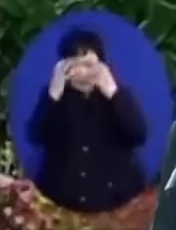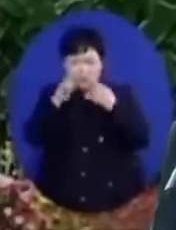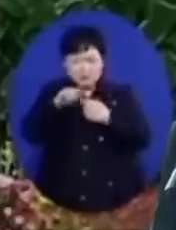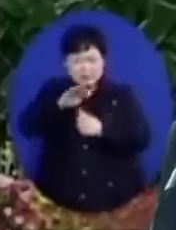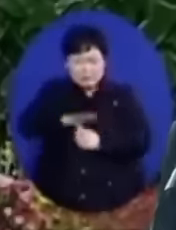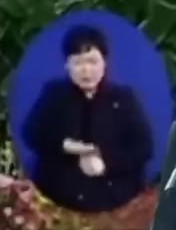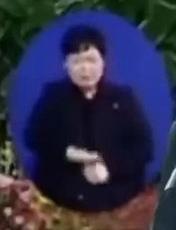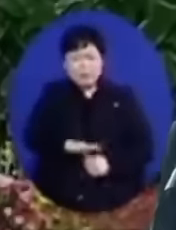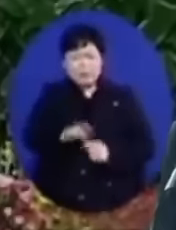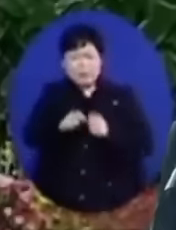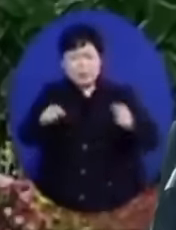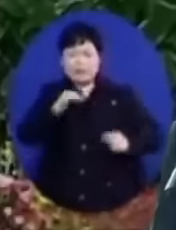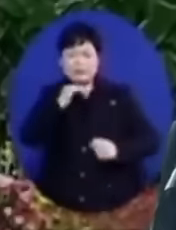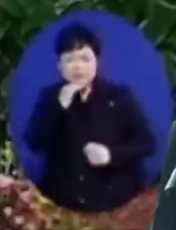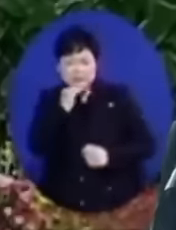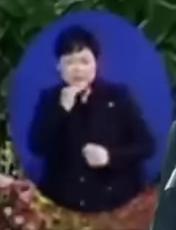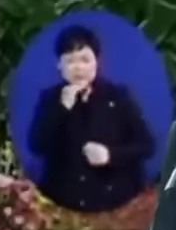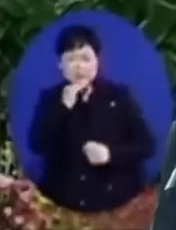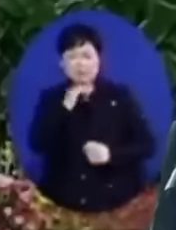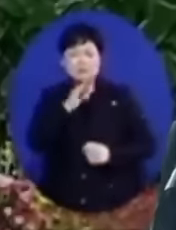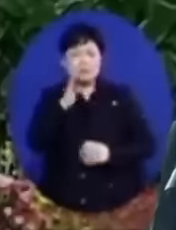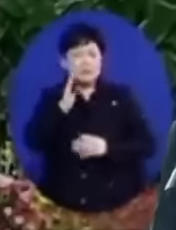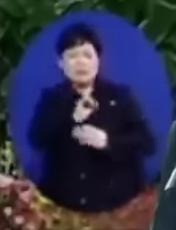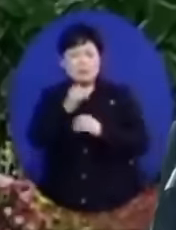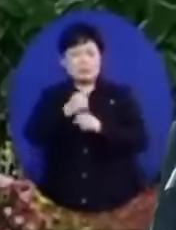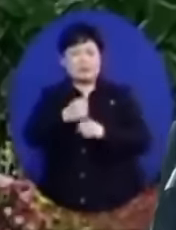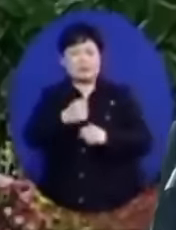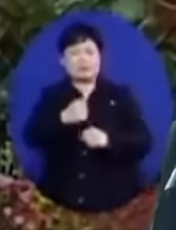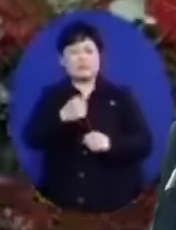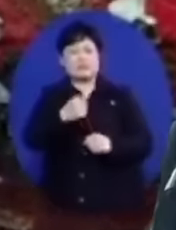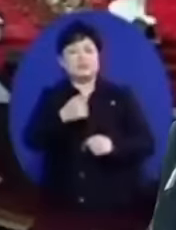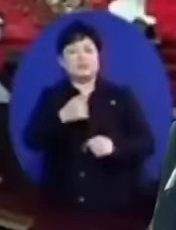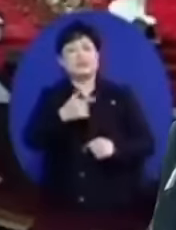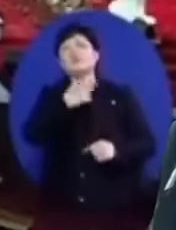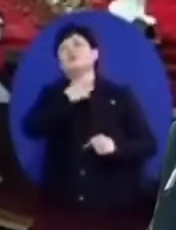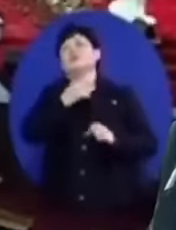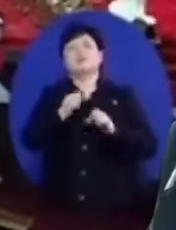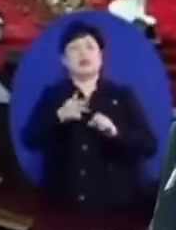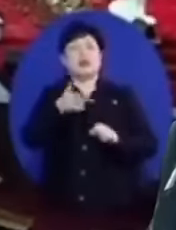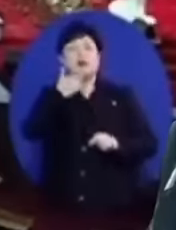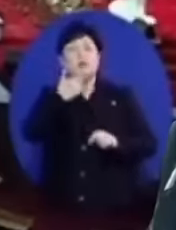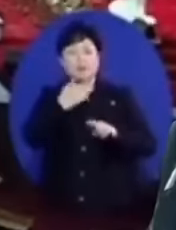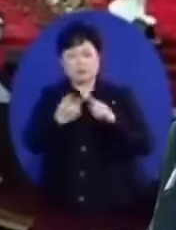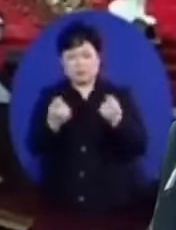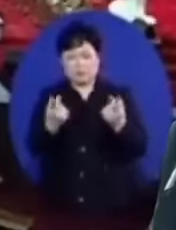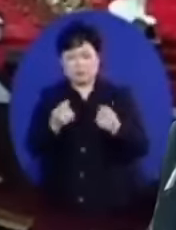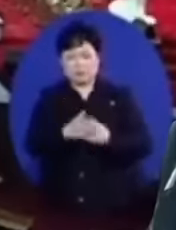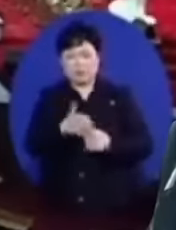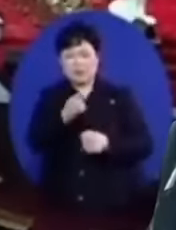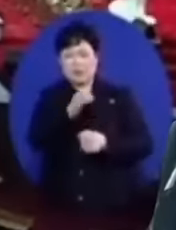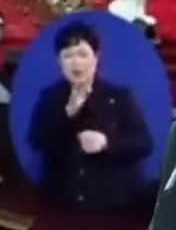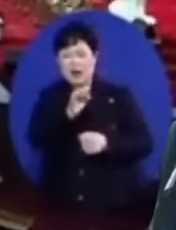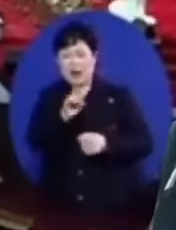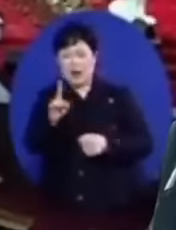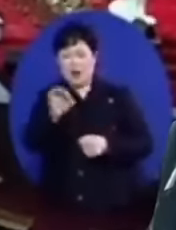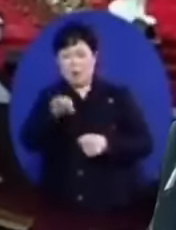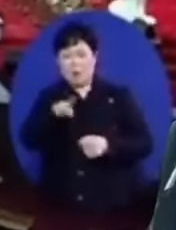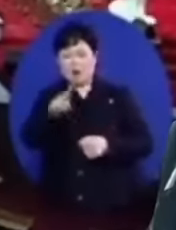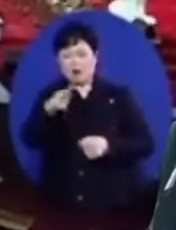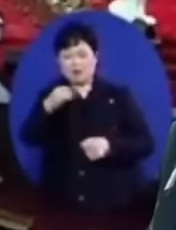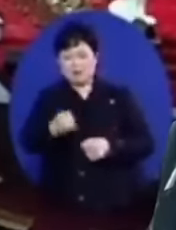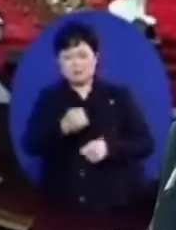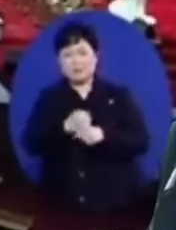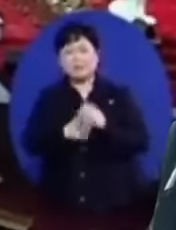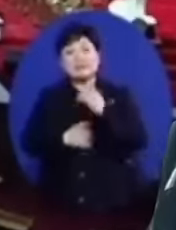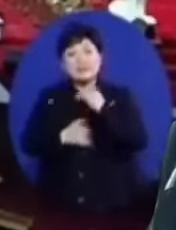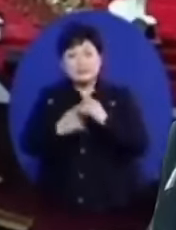오래 기다려서 열매를 맺지 않으려고 합니다. 하워드 위트만은 인생은 기다리는